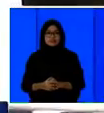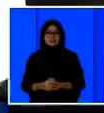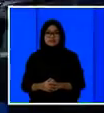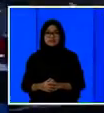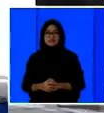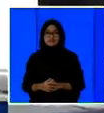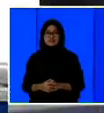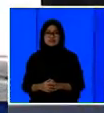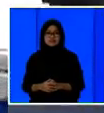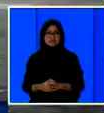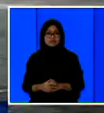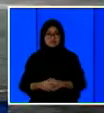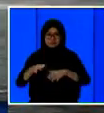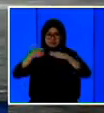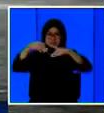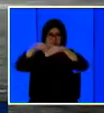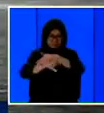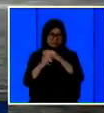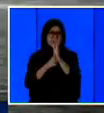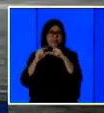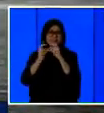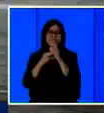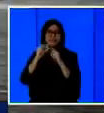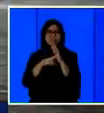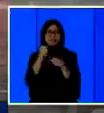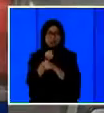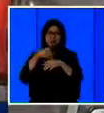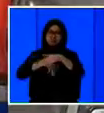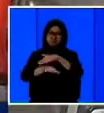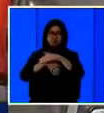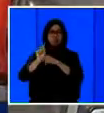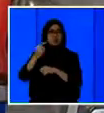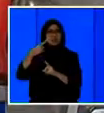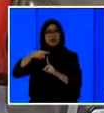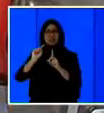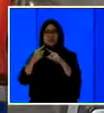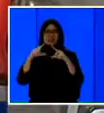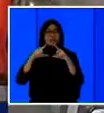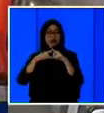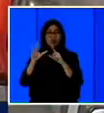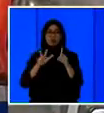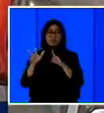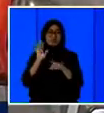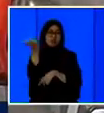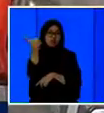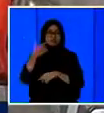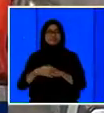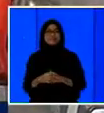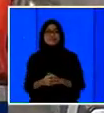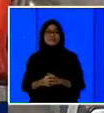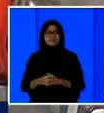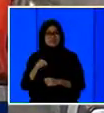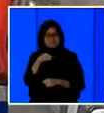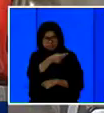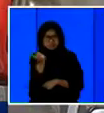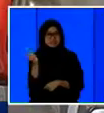Pemirsa, underpass Mampang Kuningan sudah mulai aktif dioperasikan sejak 11 April 2018. Dan jika Anda merupakan salah satu pengendara yang